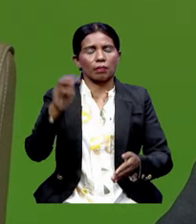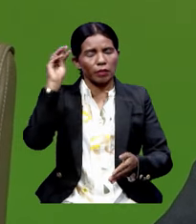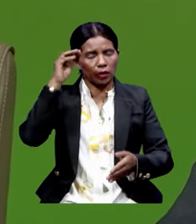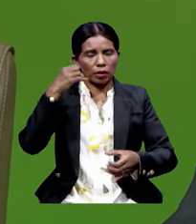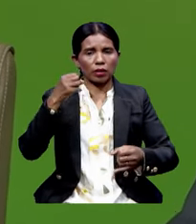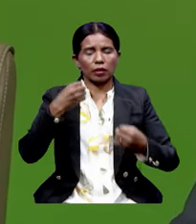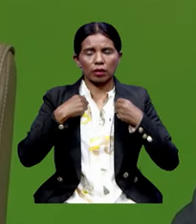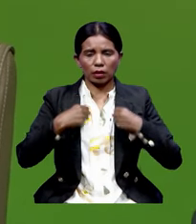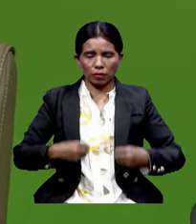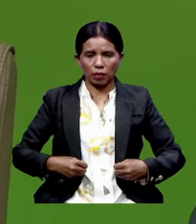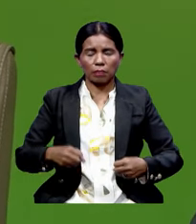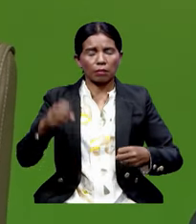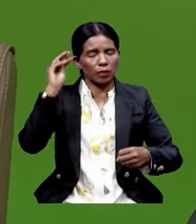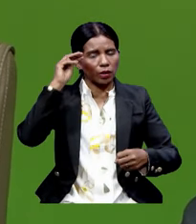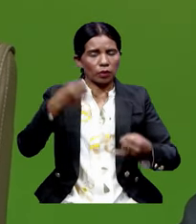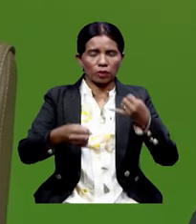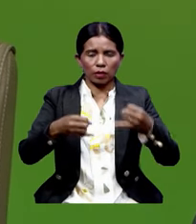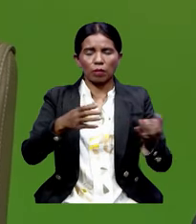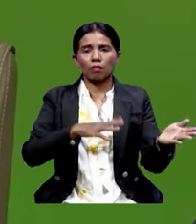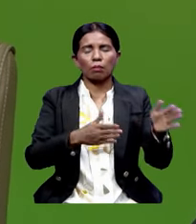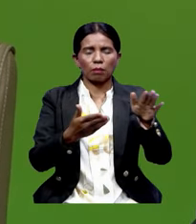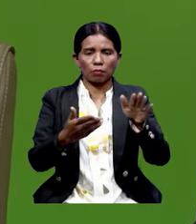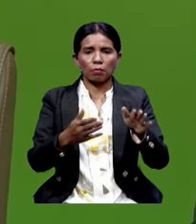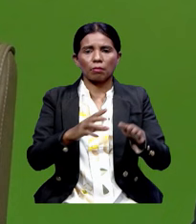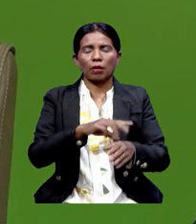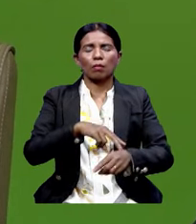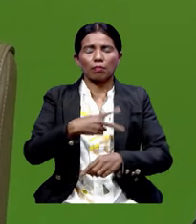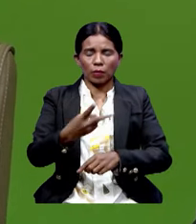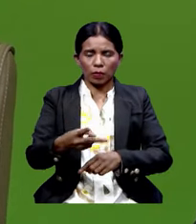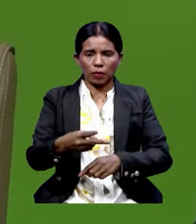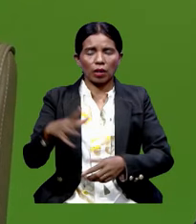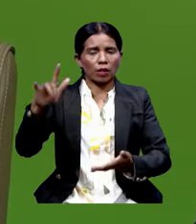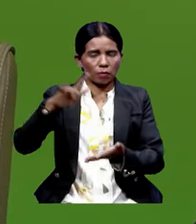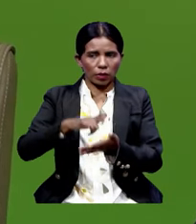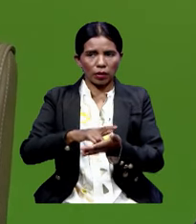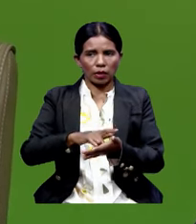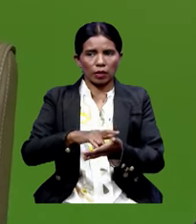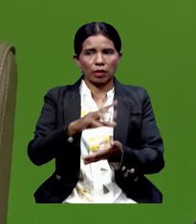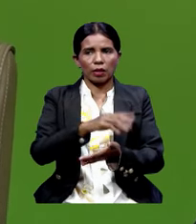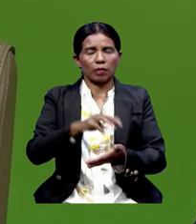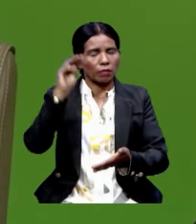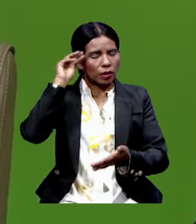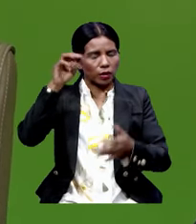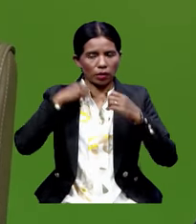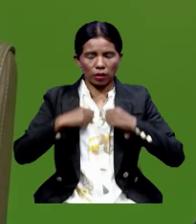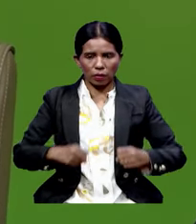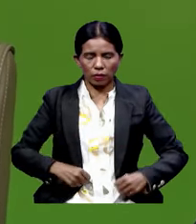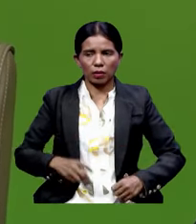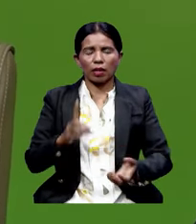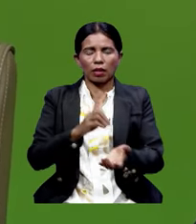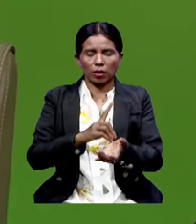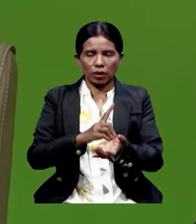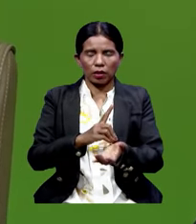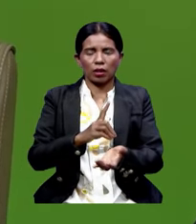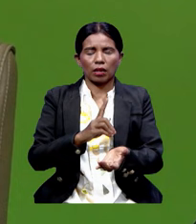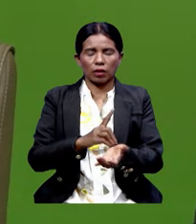nebe depois de primeiro socorro itania Sua Excelência vice-ministro da saúde hanesa médico mos ni halo